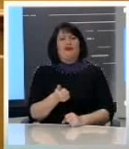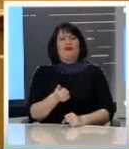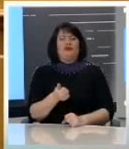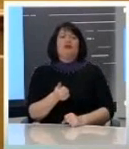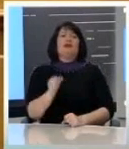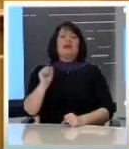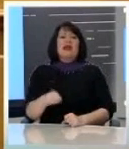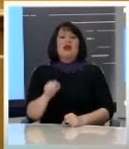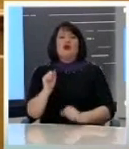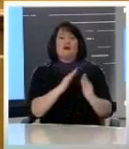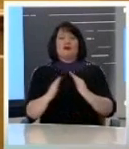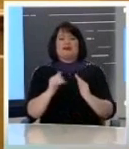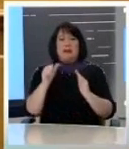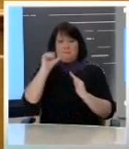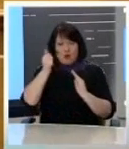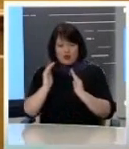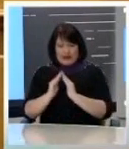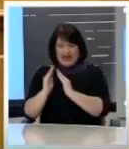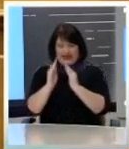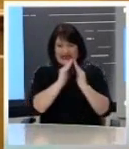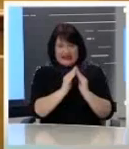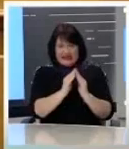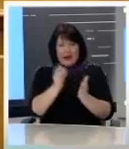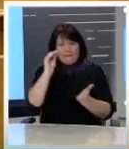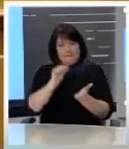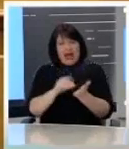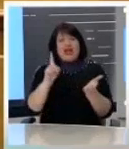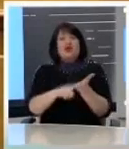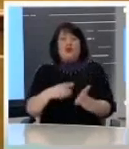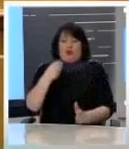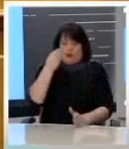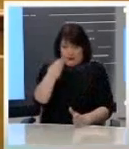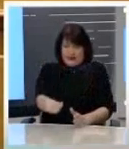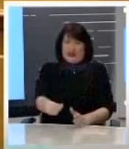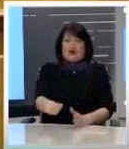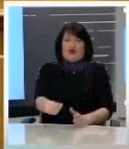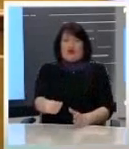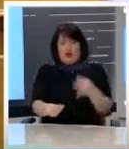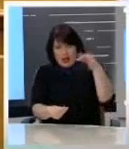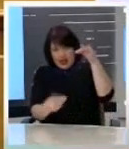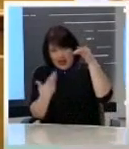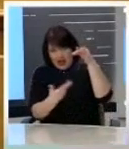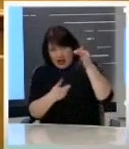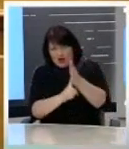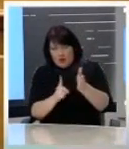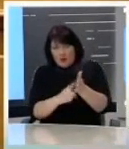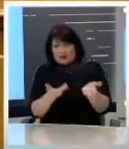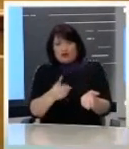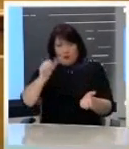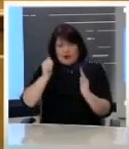Προστατεύεται ή δεν προστατεύεται η πρώτη κατοικία? Ξανακαταθέτω τον νόμο στα πρακτικά. Αυτός είναι ο νόμος που ισχύει.